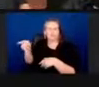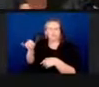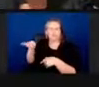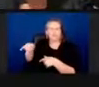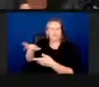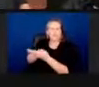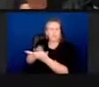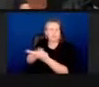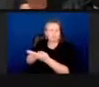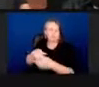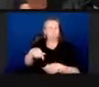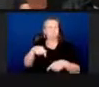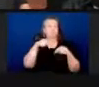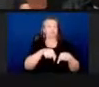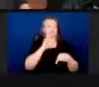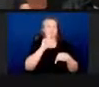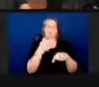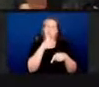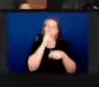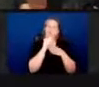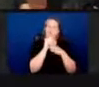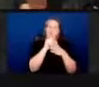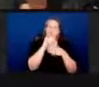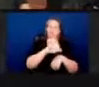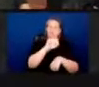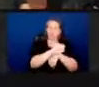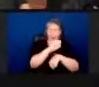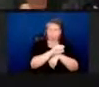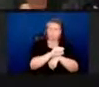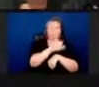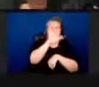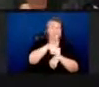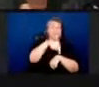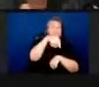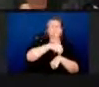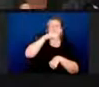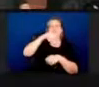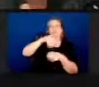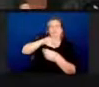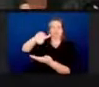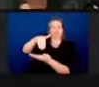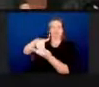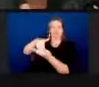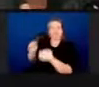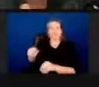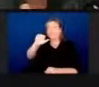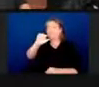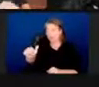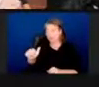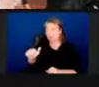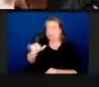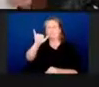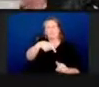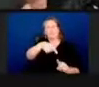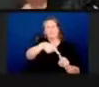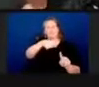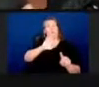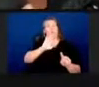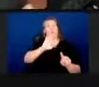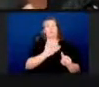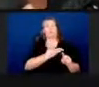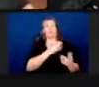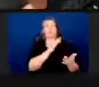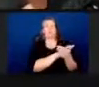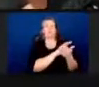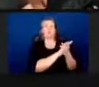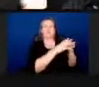wakuu wa kazi. Hii ni modeli ambayo haiko katika